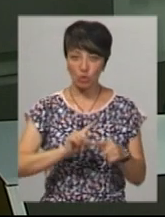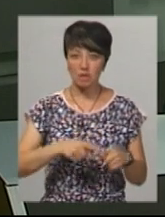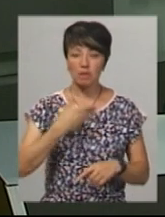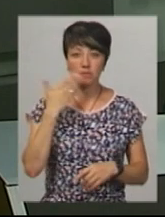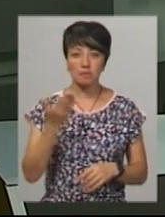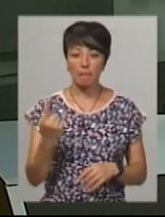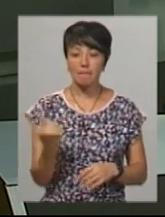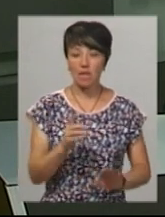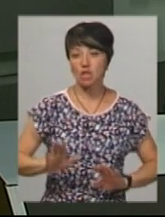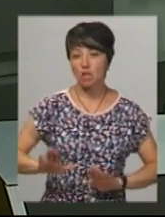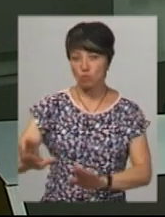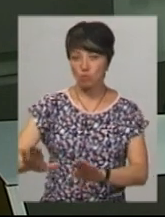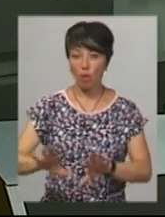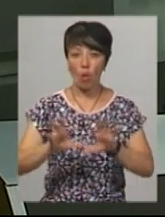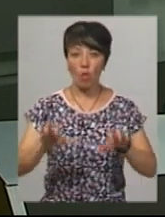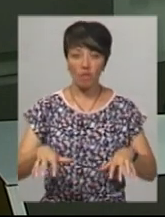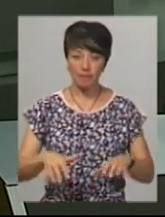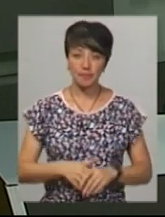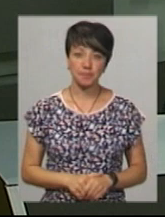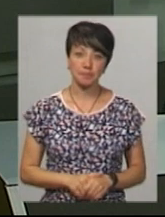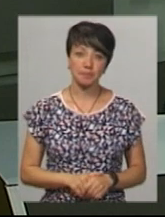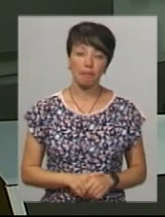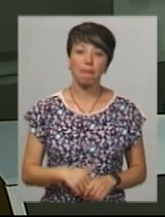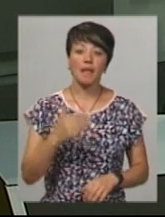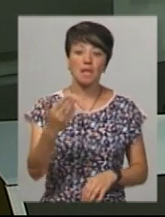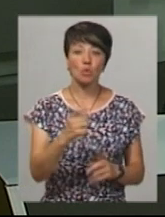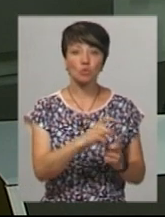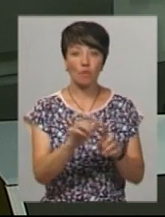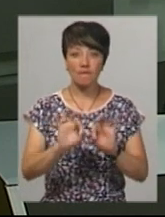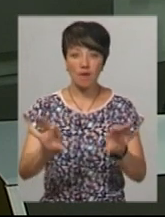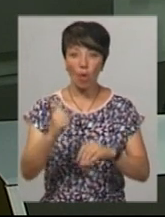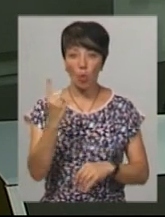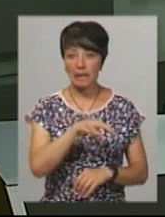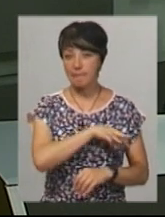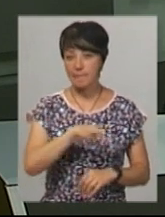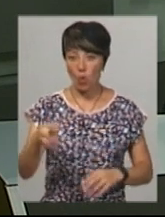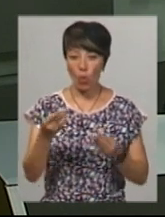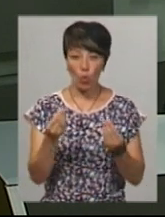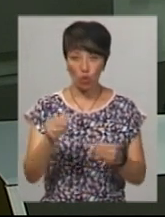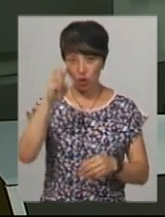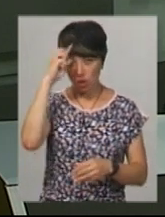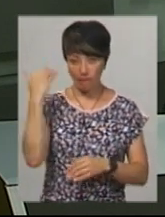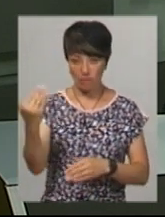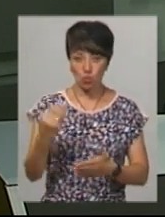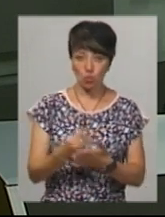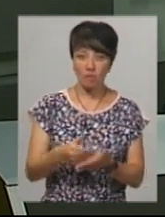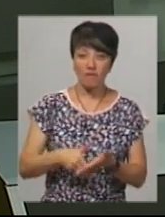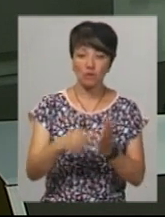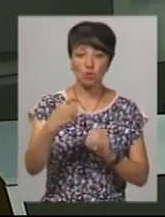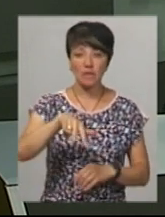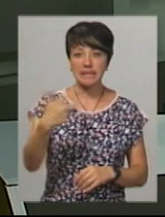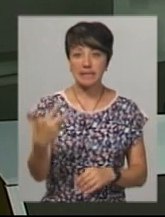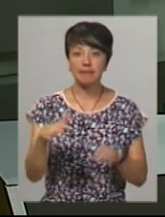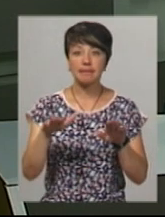перший заступник Летичівського селищного голови Олег Ліщинський. За його словами, 1 мільйон гривень – гроші державної субвенції, 133 тисячі